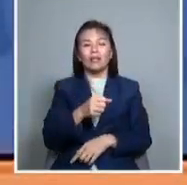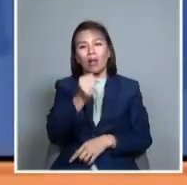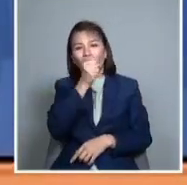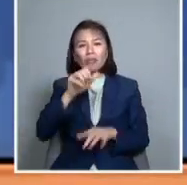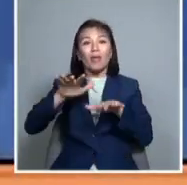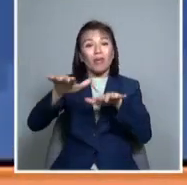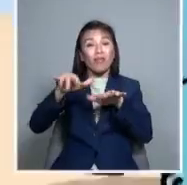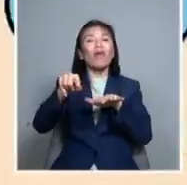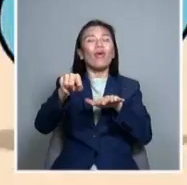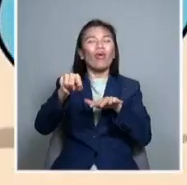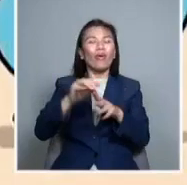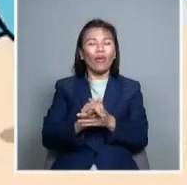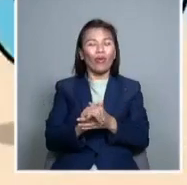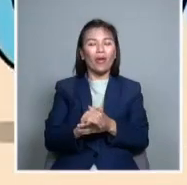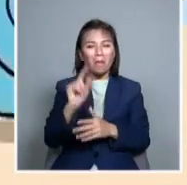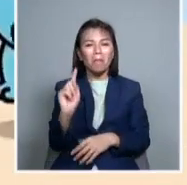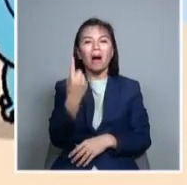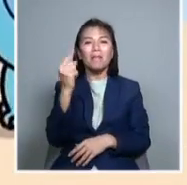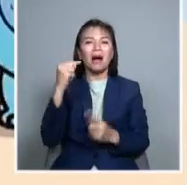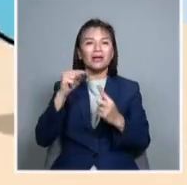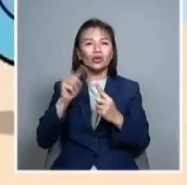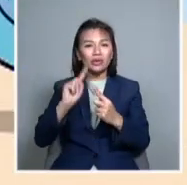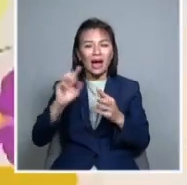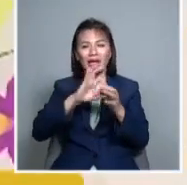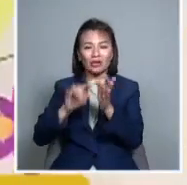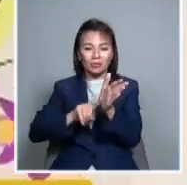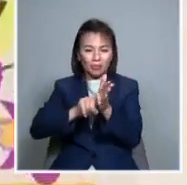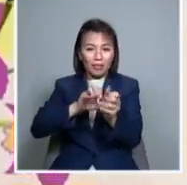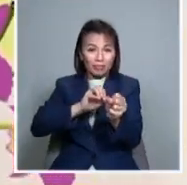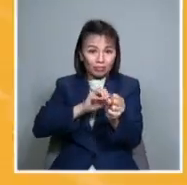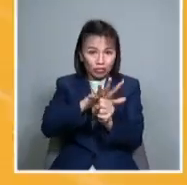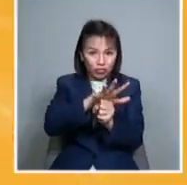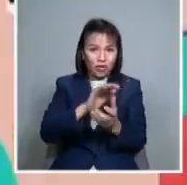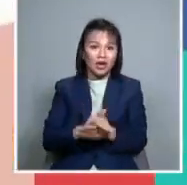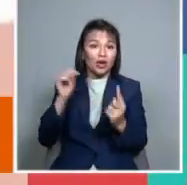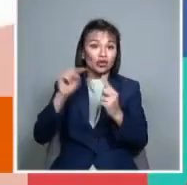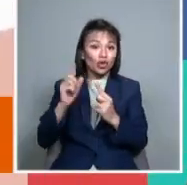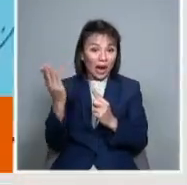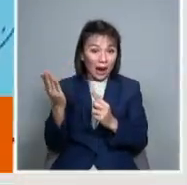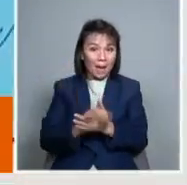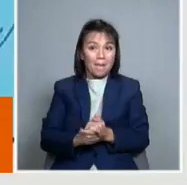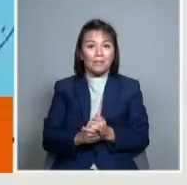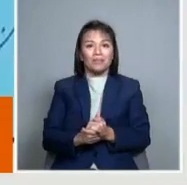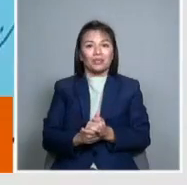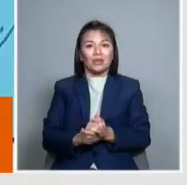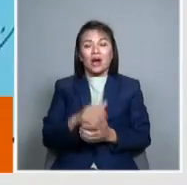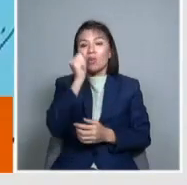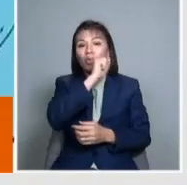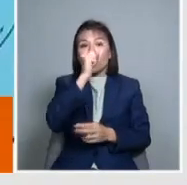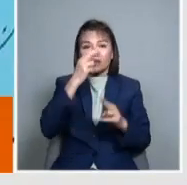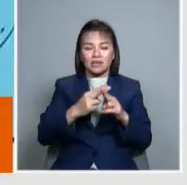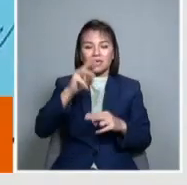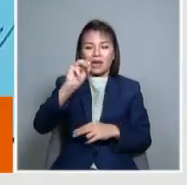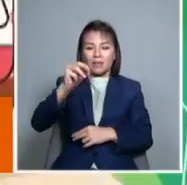นี้เข้ากับยุคกันสมัยนะครับยุคเข้าอีก 19แบบนี้นี่เพลง 4ไม่ 3ทำครับร้องโดยศิลปินวง M